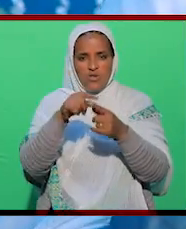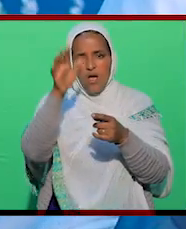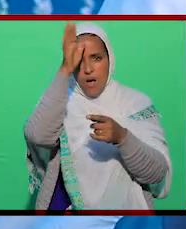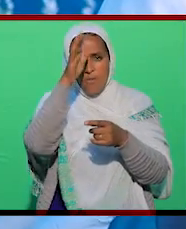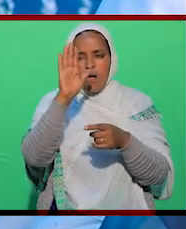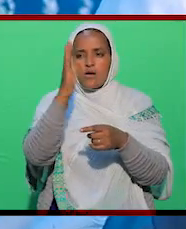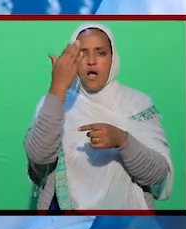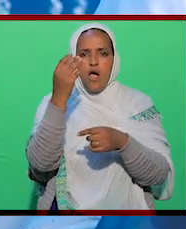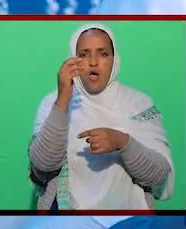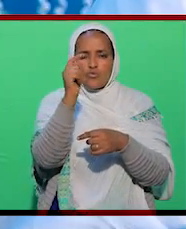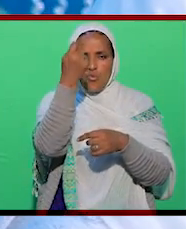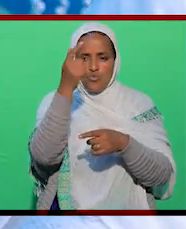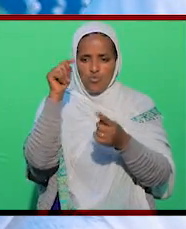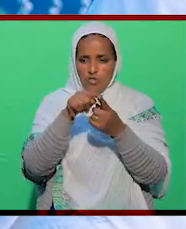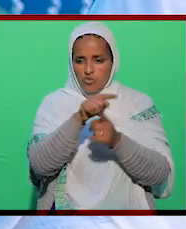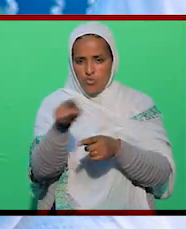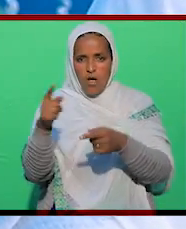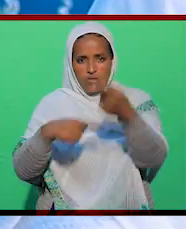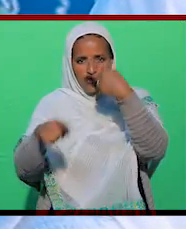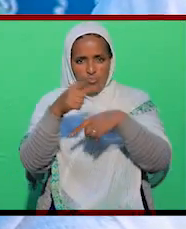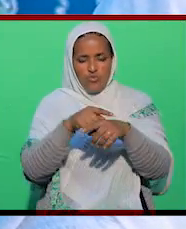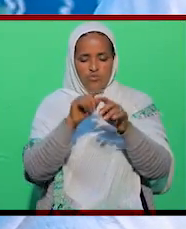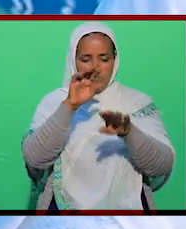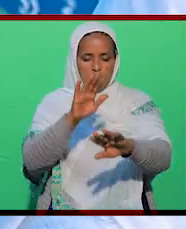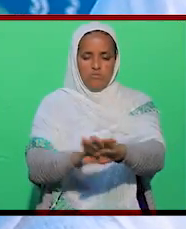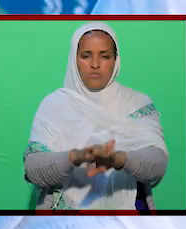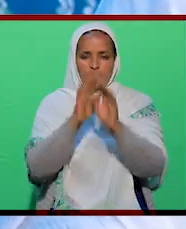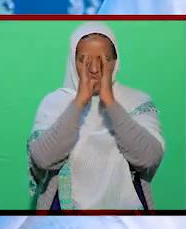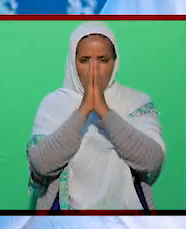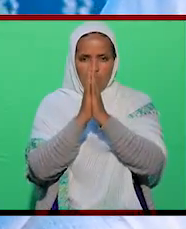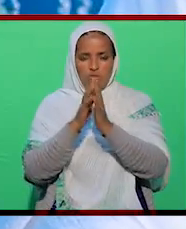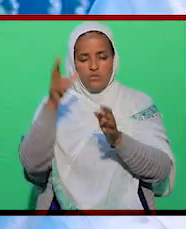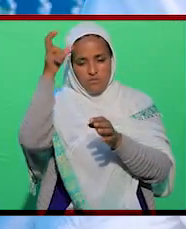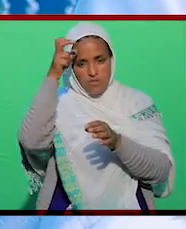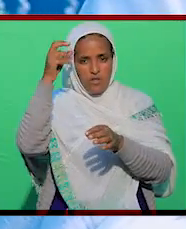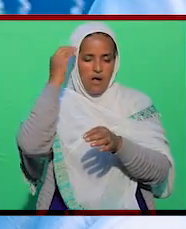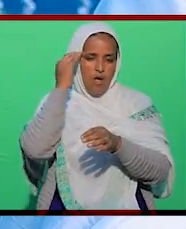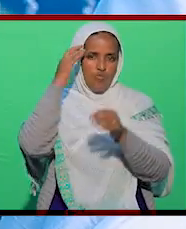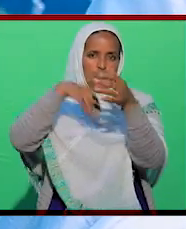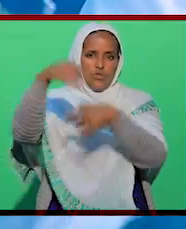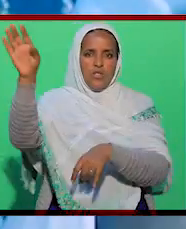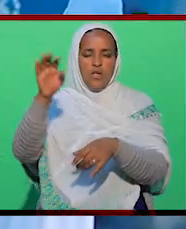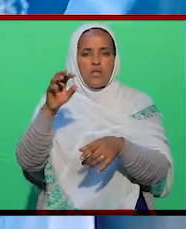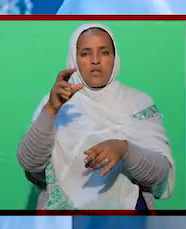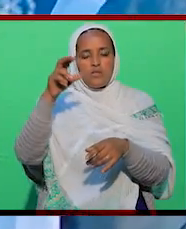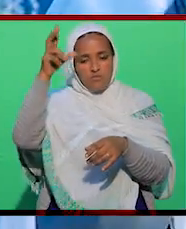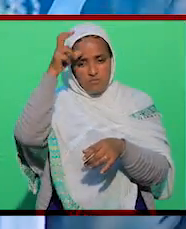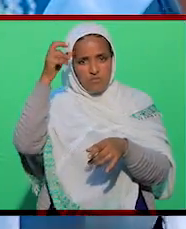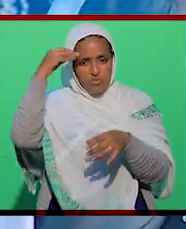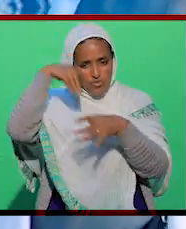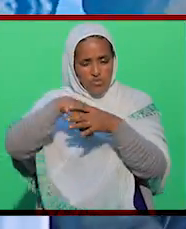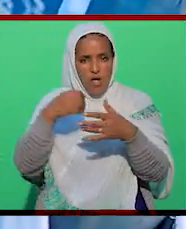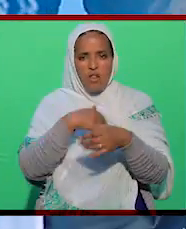ወደ አባ አጋቶን ወደ እርሱ አስመጥቶ በላዩ አጸለየ። እርኩስ መንፈሱንም ከእርሱ አስወጣው። እርኩስ